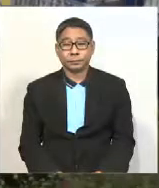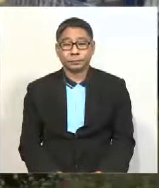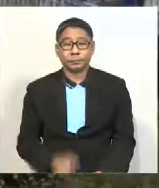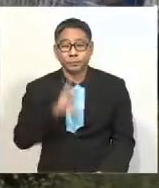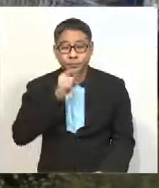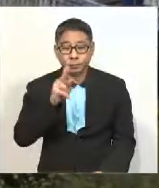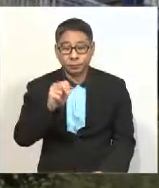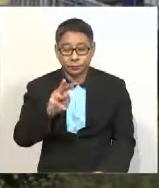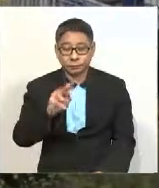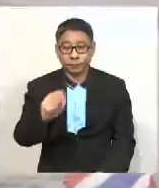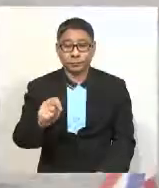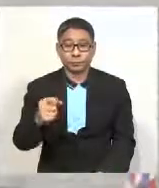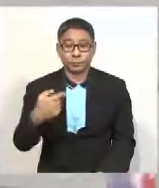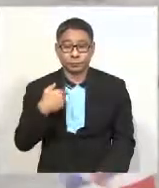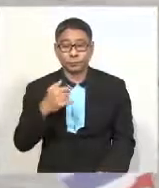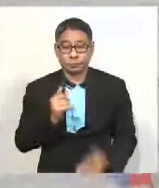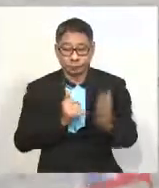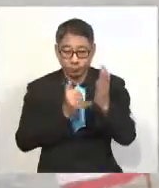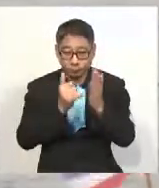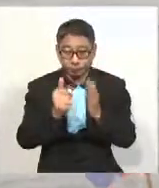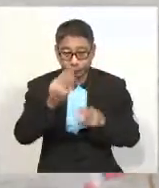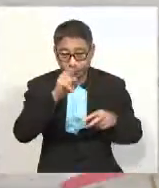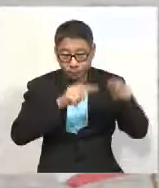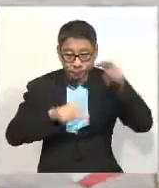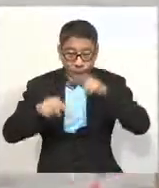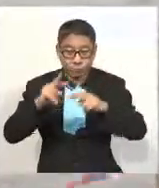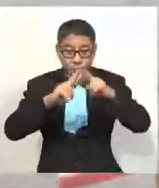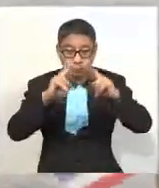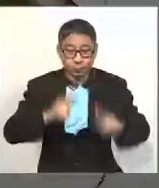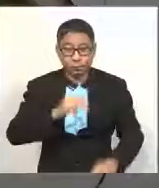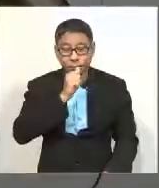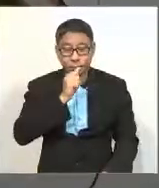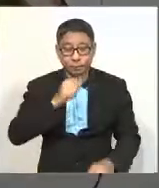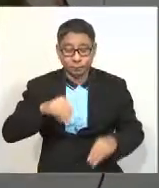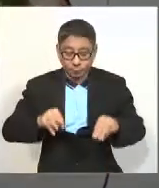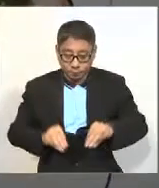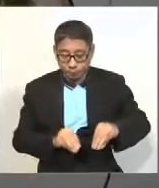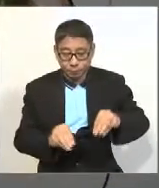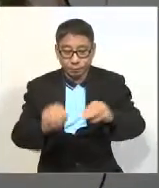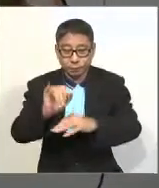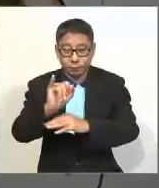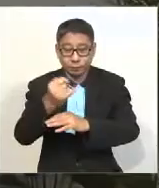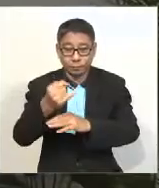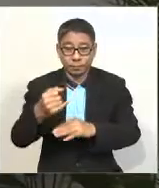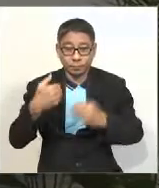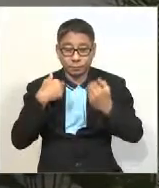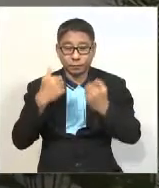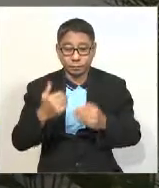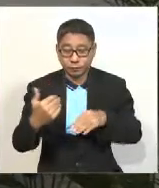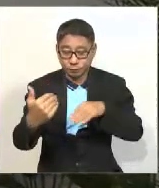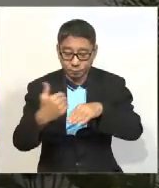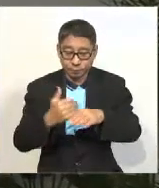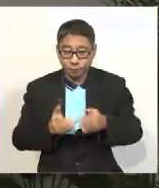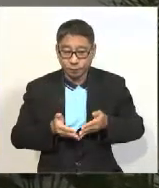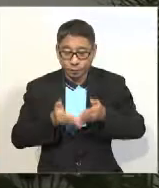และทีมข่าว NBT ของเรานะคะก็ได้ลงพื้นที่ไปสำรวจร้านอาหารบริเวณริมฝั่งแม่น้ำเจ้าพระยาในเส้นท